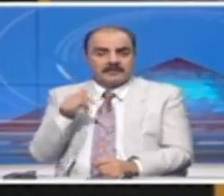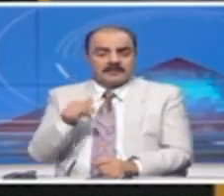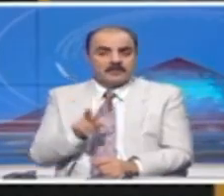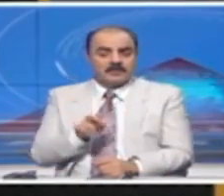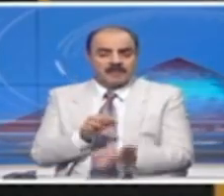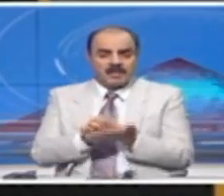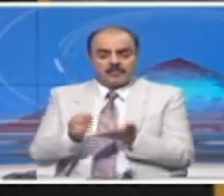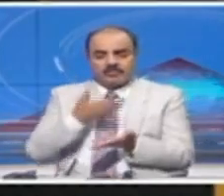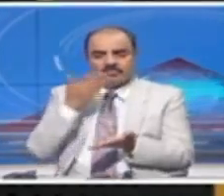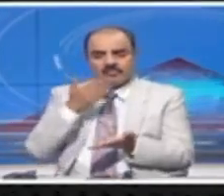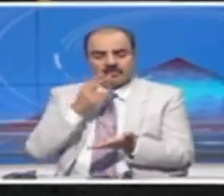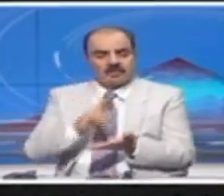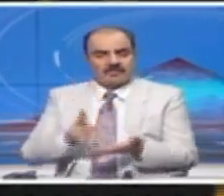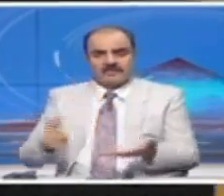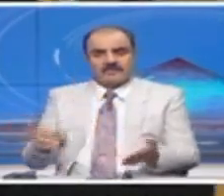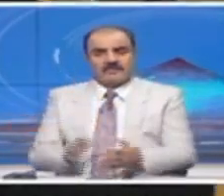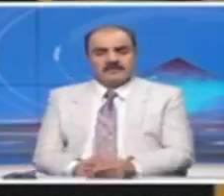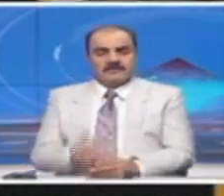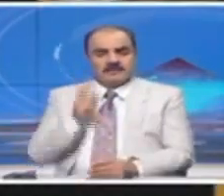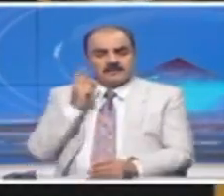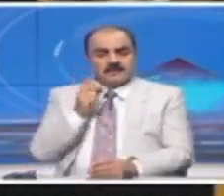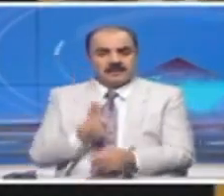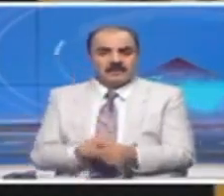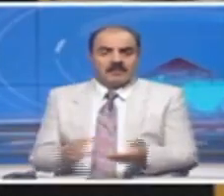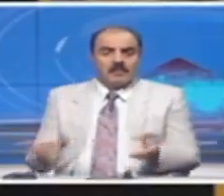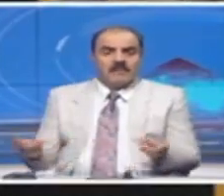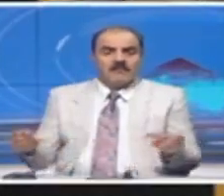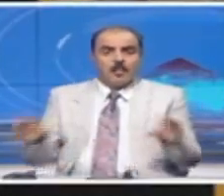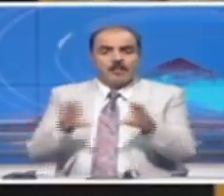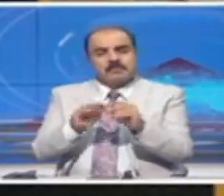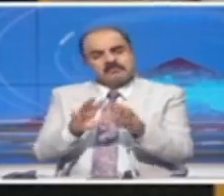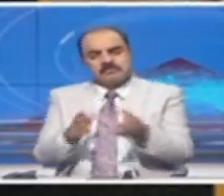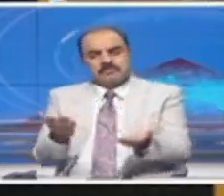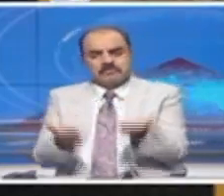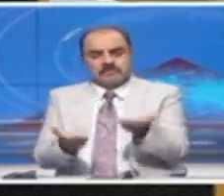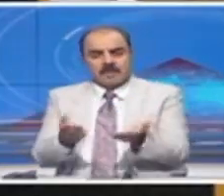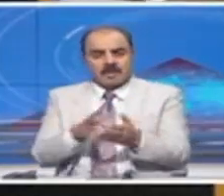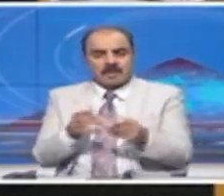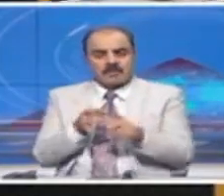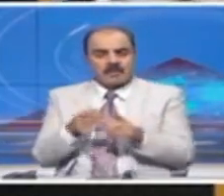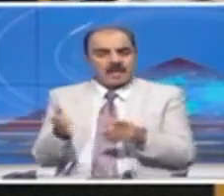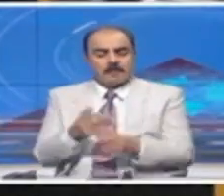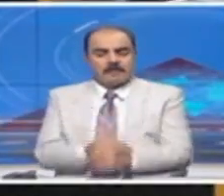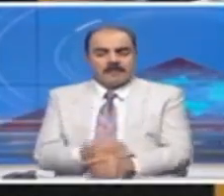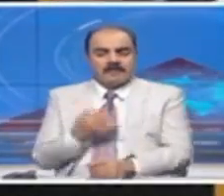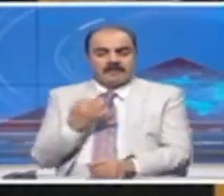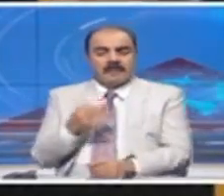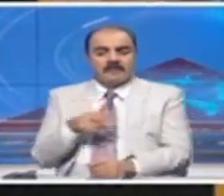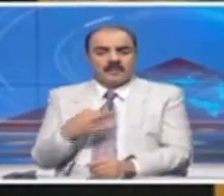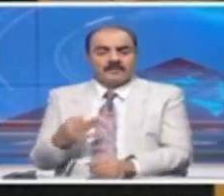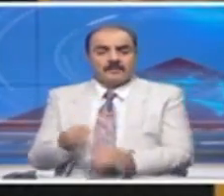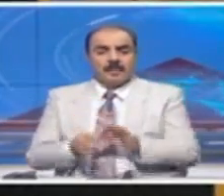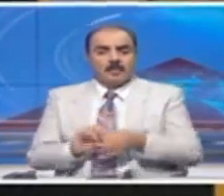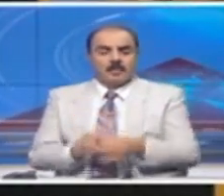44,276 قرص مخدر متنوع. هذا وتقدر القيمة المالية للمواد المخدرة بحوالي 33